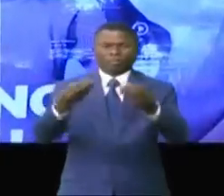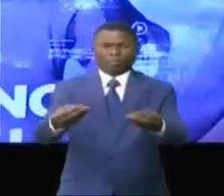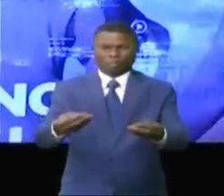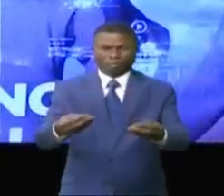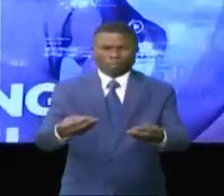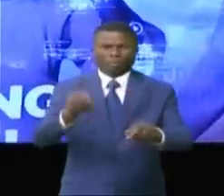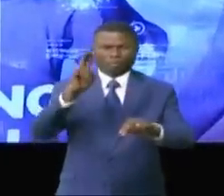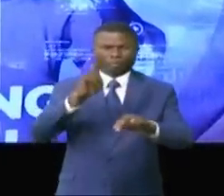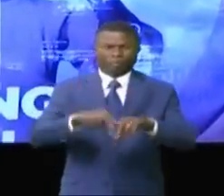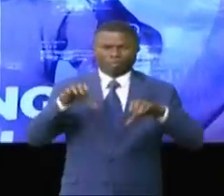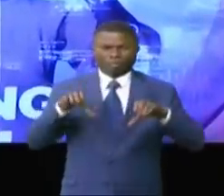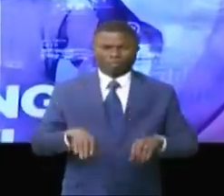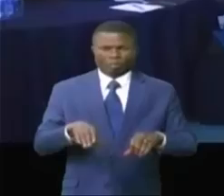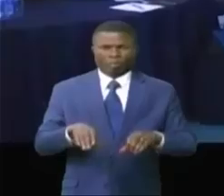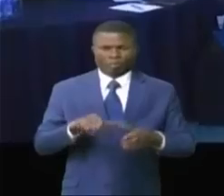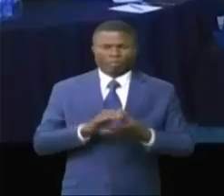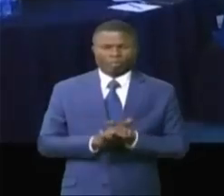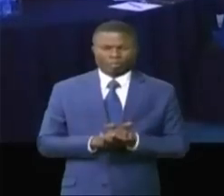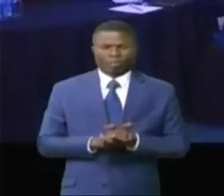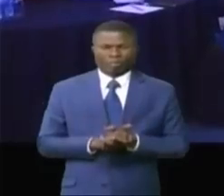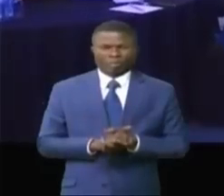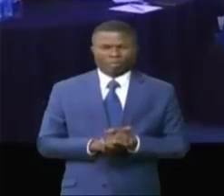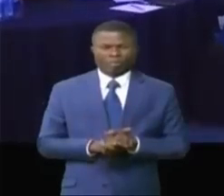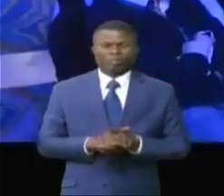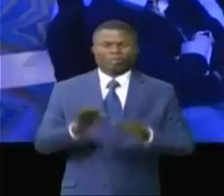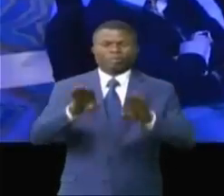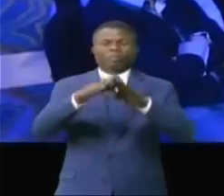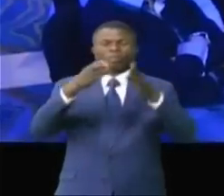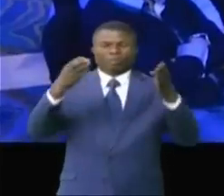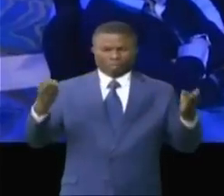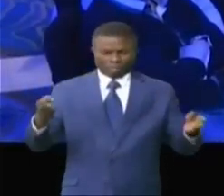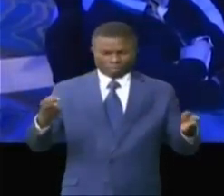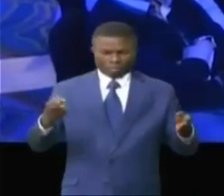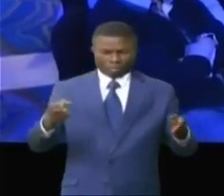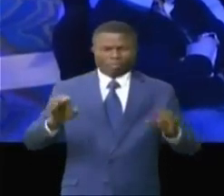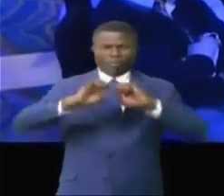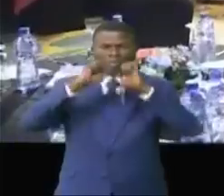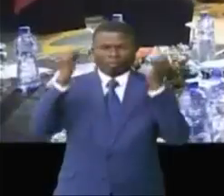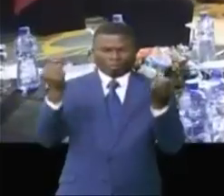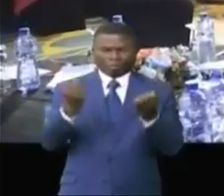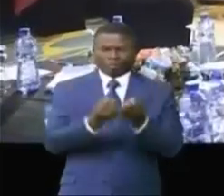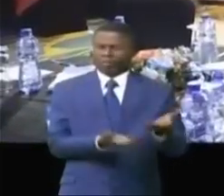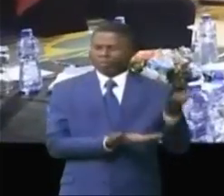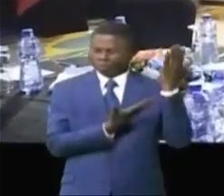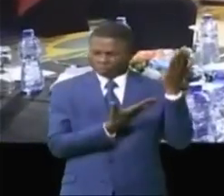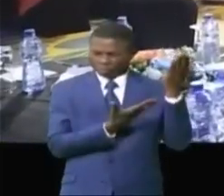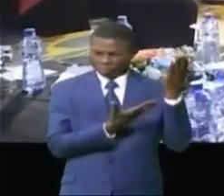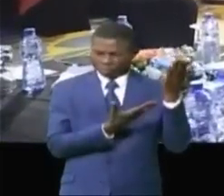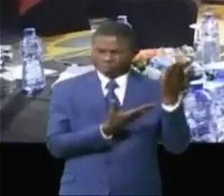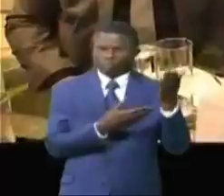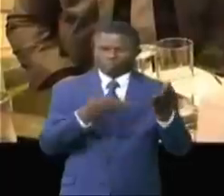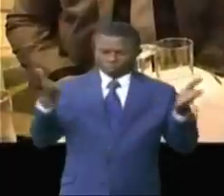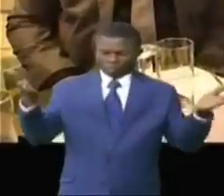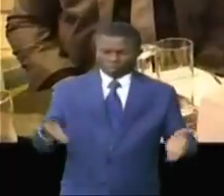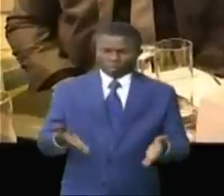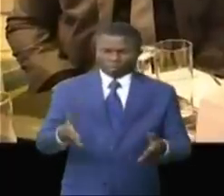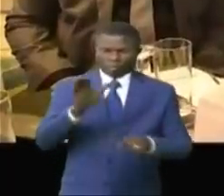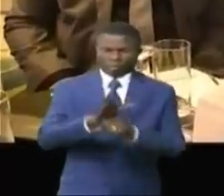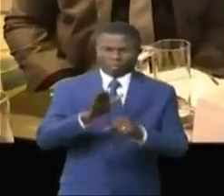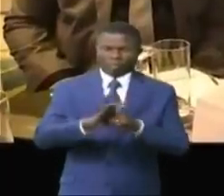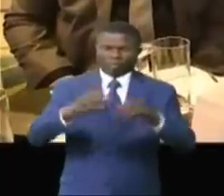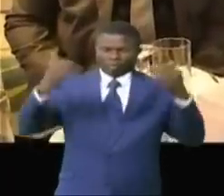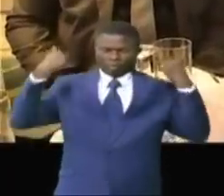en RDC. La cérémonie inaugurale de cette société de marque s'est déroulée en présence de plusieurs